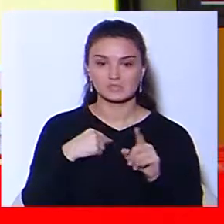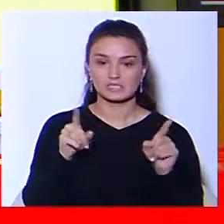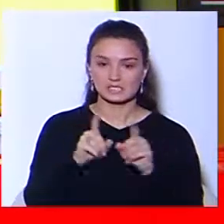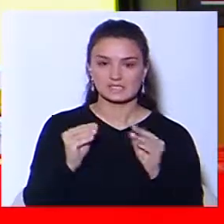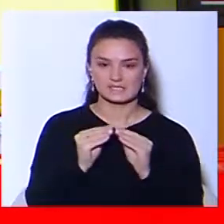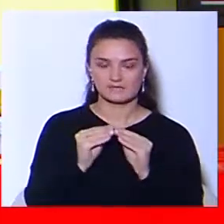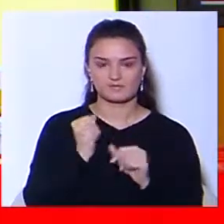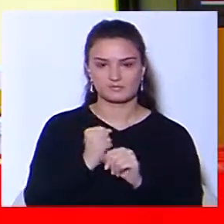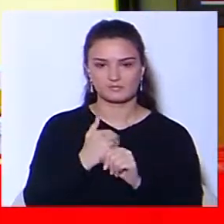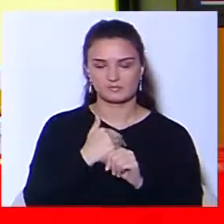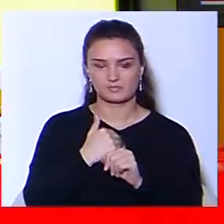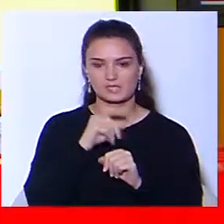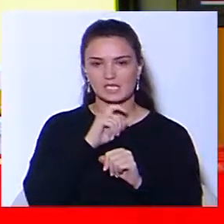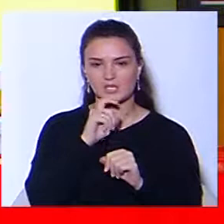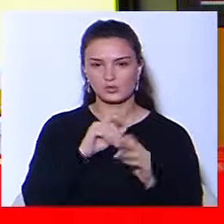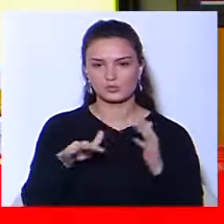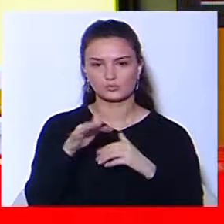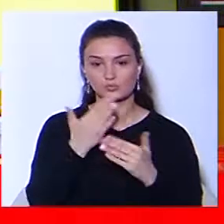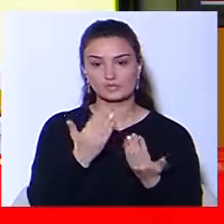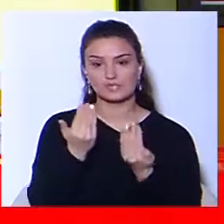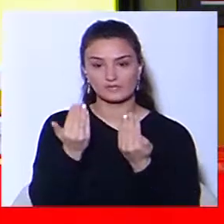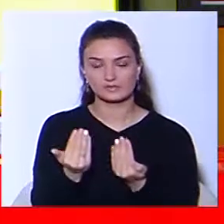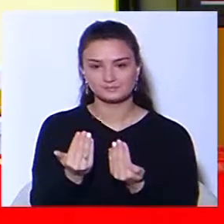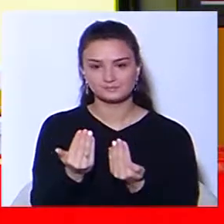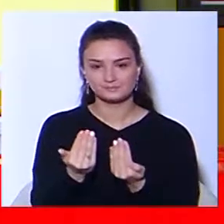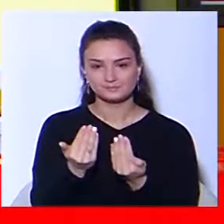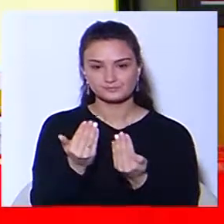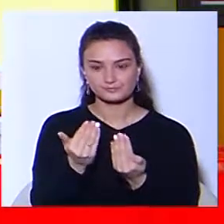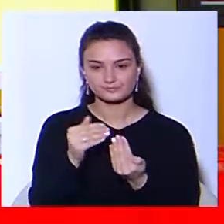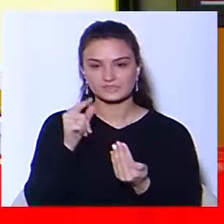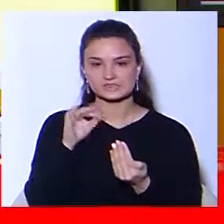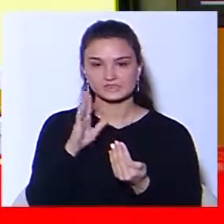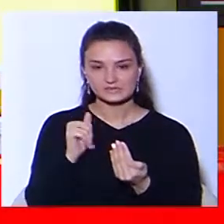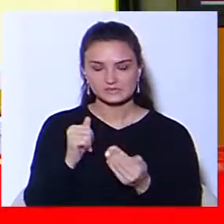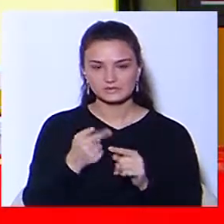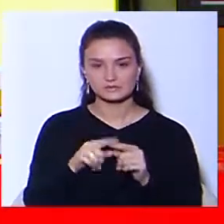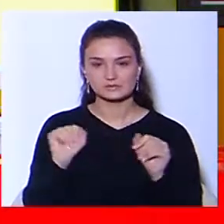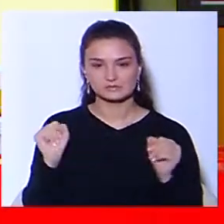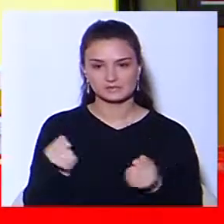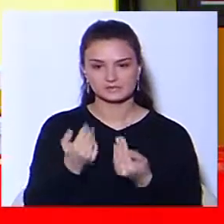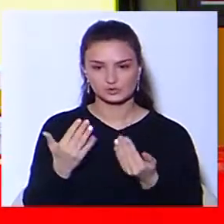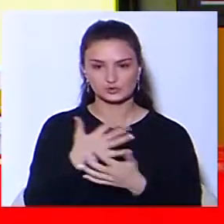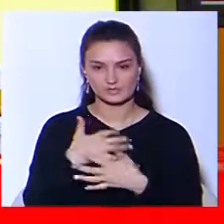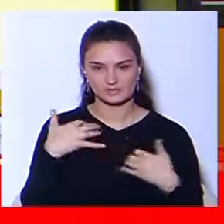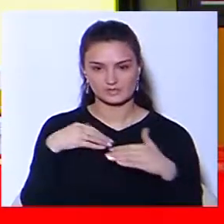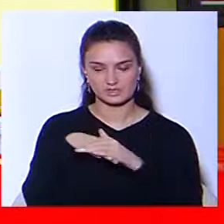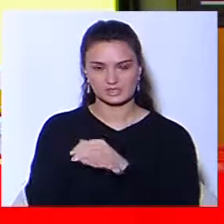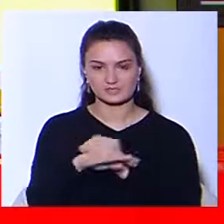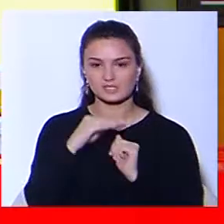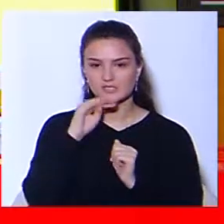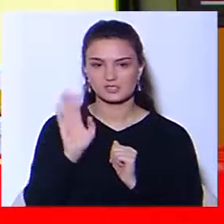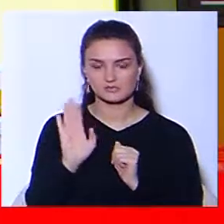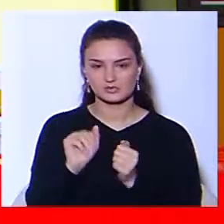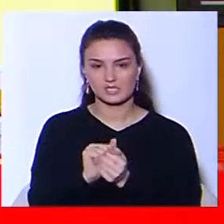ანალოგია გავატარო გლეხურ მეურნეობასთან. თუ თქვენ ჩალას, თივას, რომელსაც ზამთრისთვის, ცხოველისთვის ინახავთ,